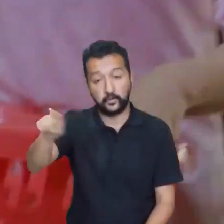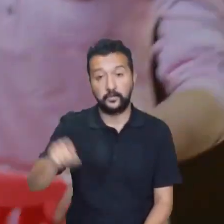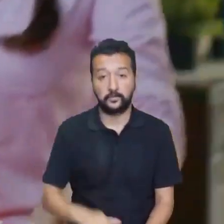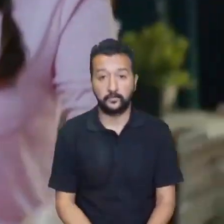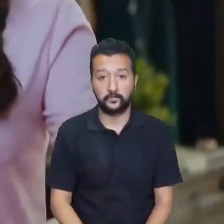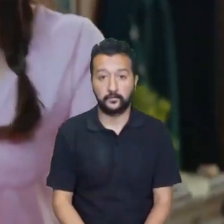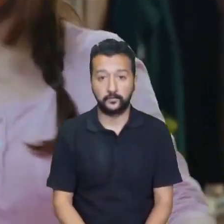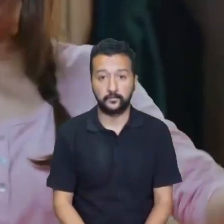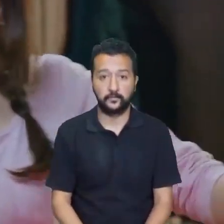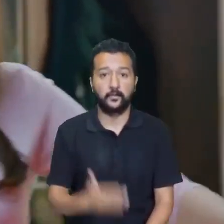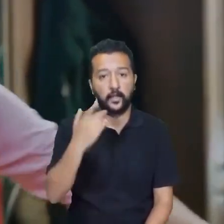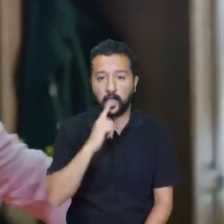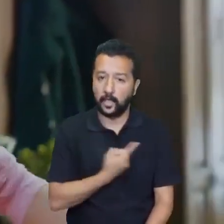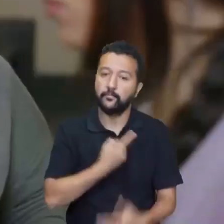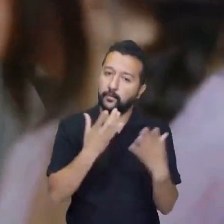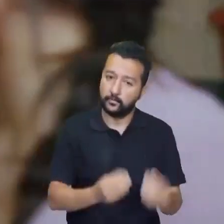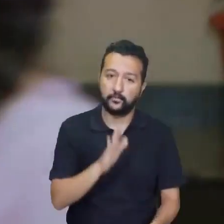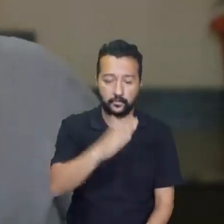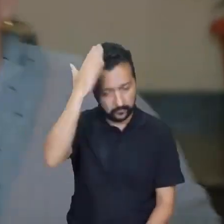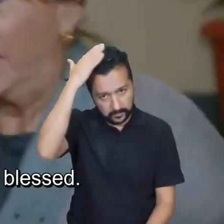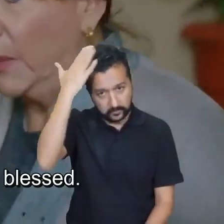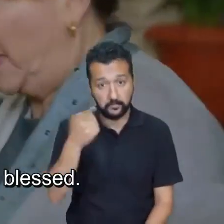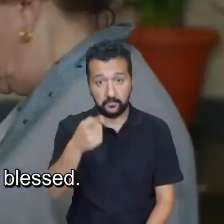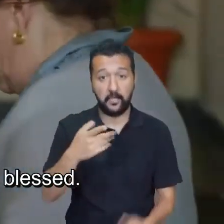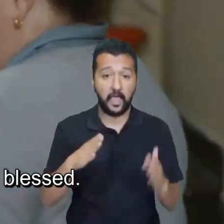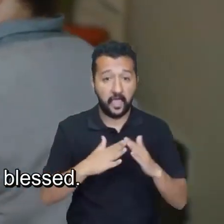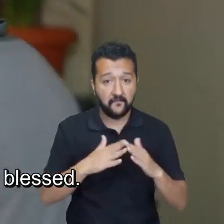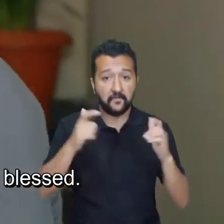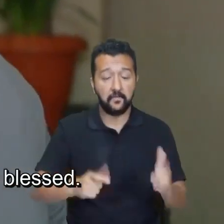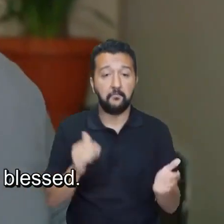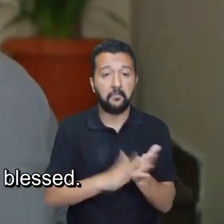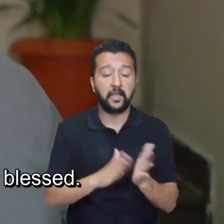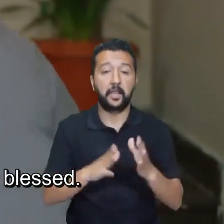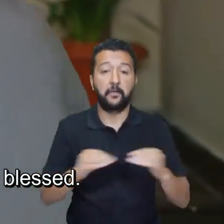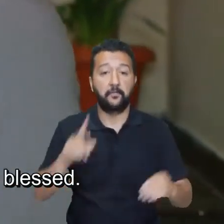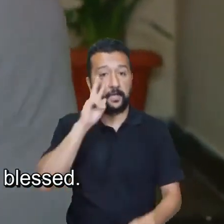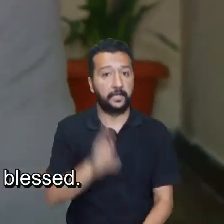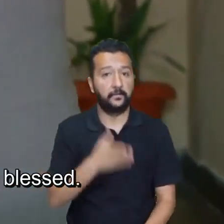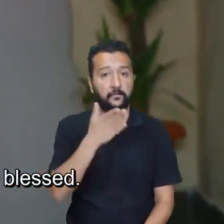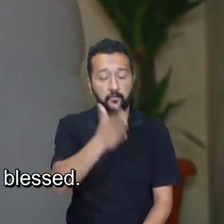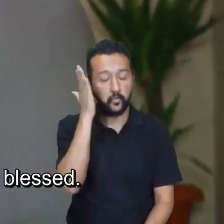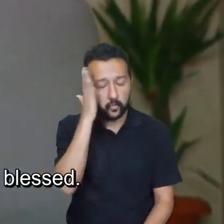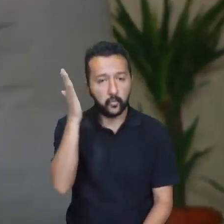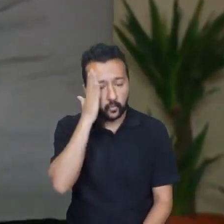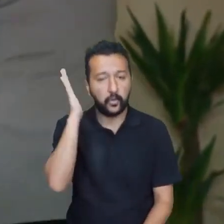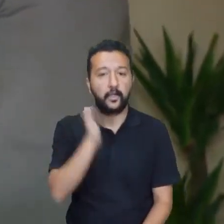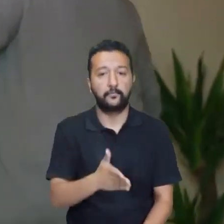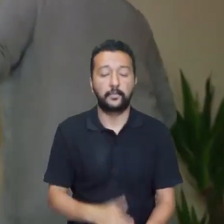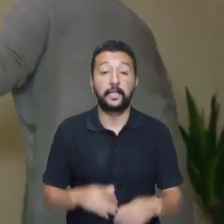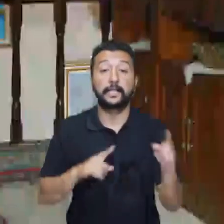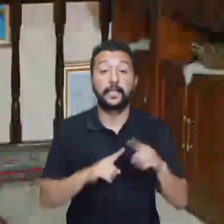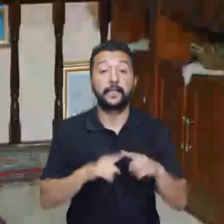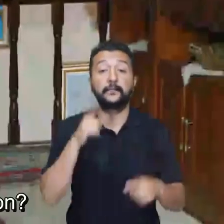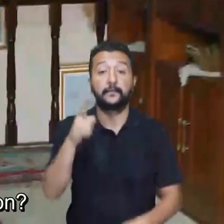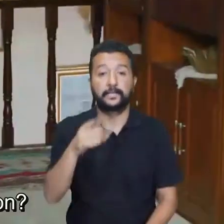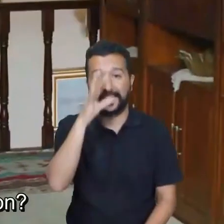Çamaşır sepeti. Baş üstüne. Evin beti bereketi kalmayacak vallahi. Uyku uyku.